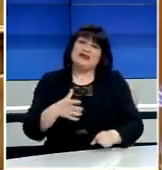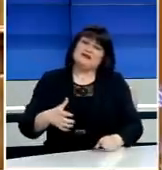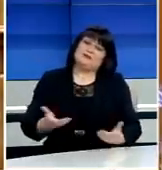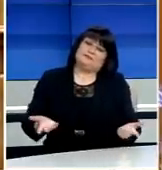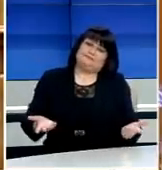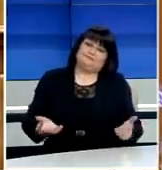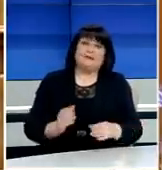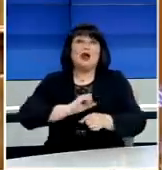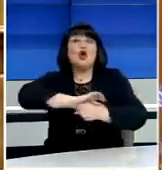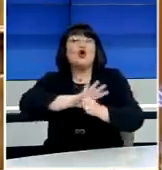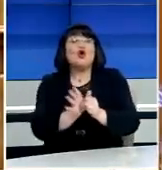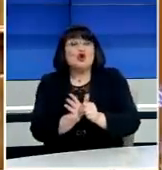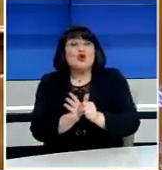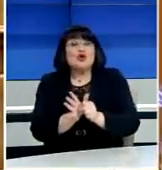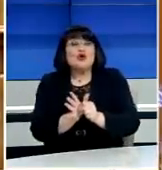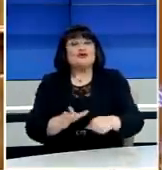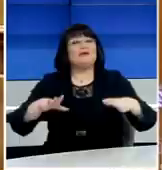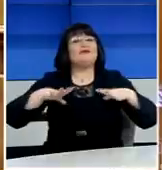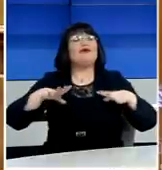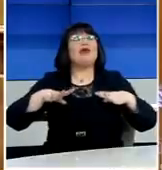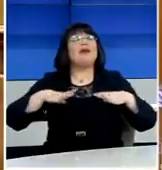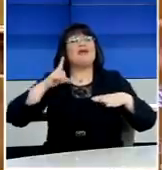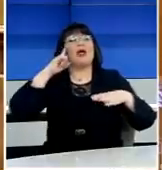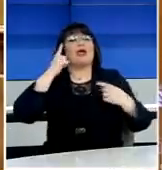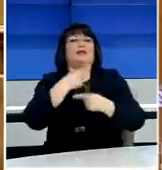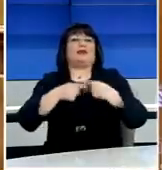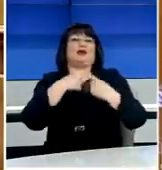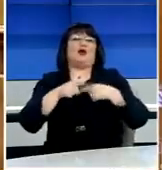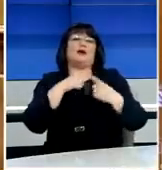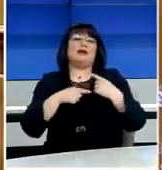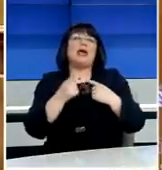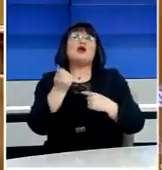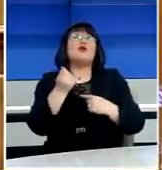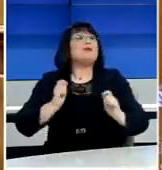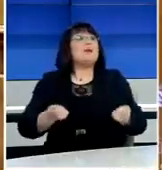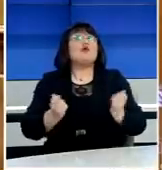Ο κορονοϊός λοιπόν μάλλον σας βόλεψε σε σχέση με τις επιδόσεις στην οικονομία.